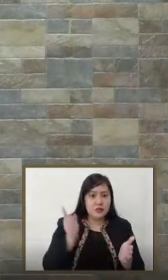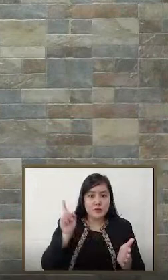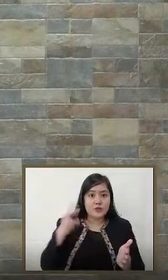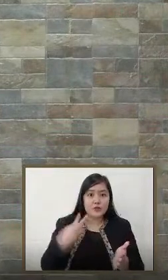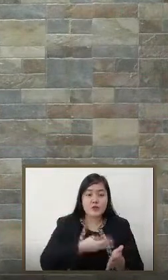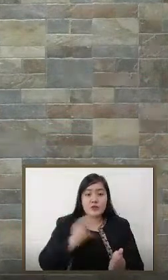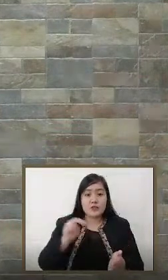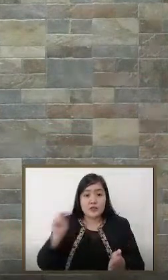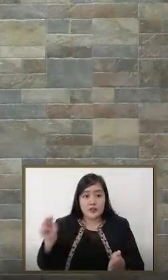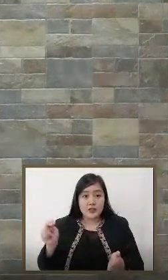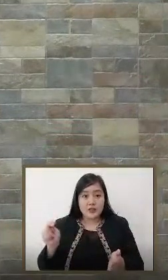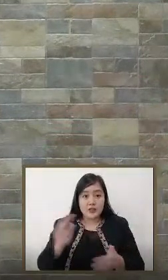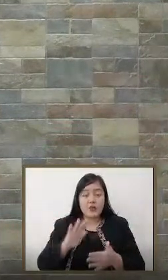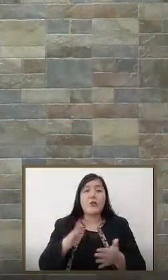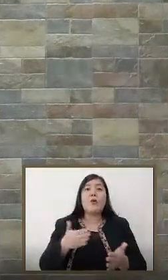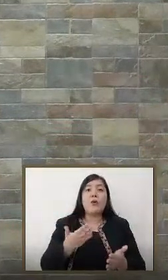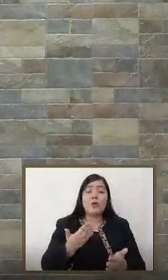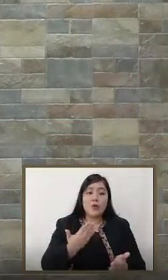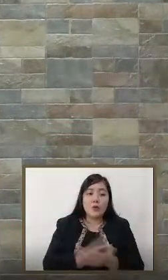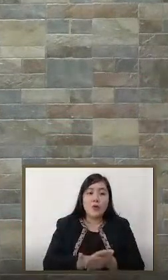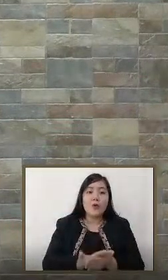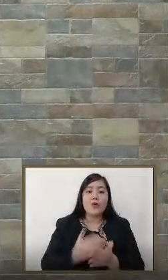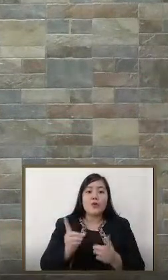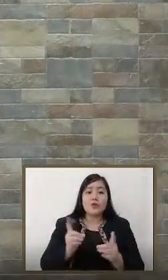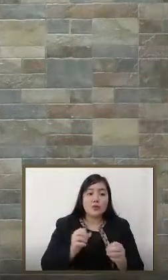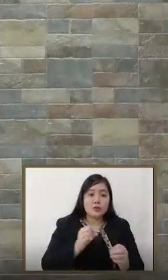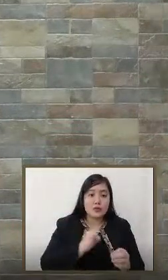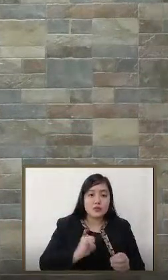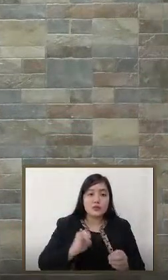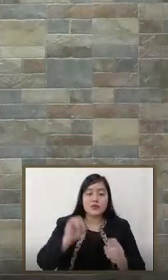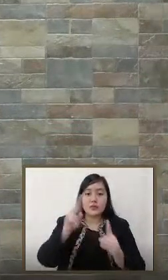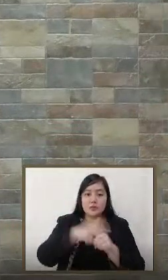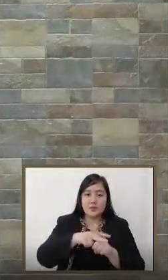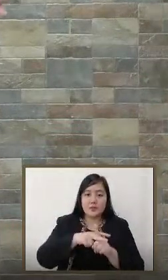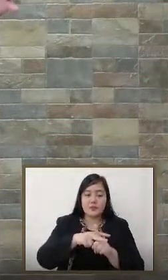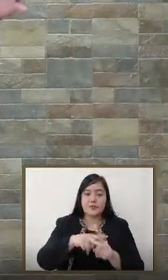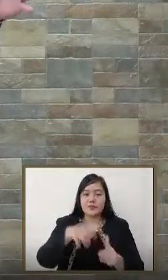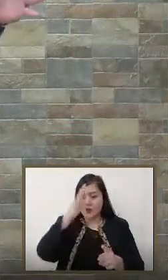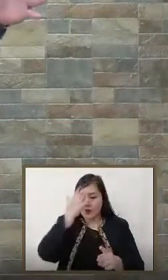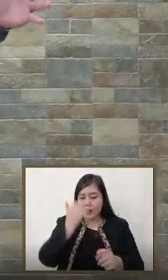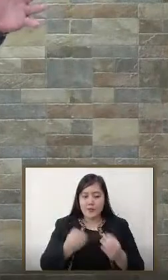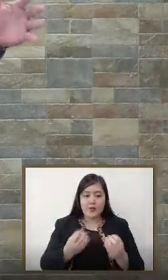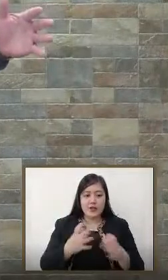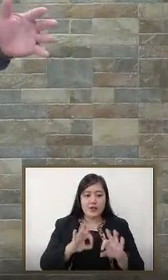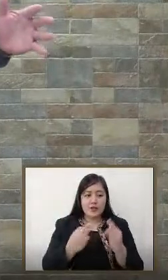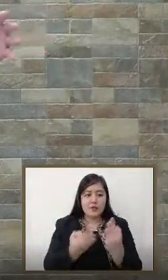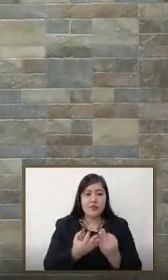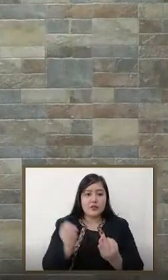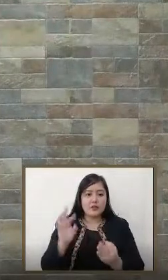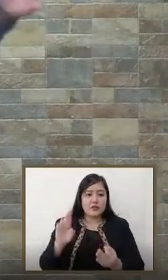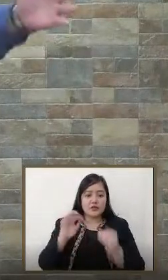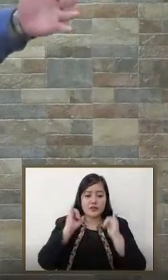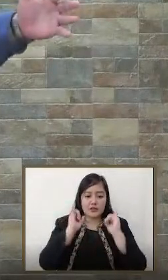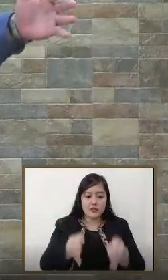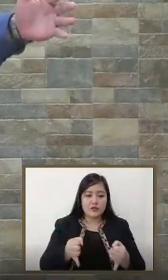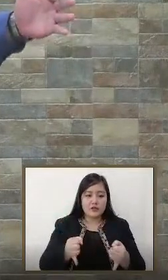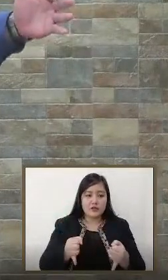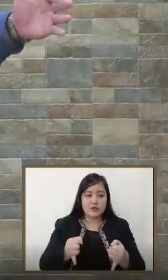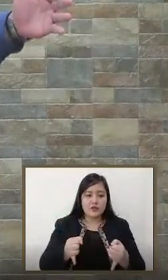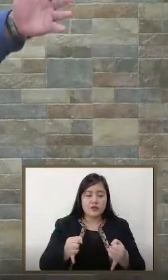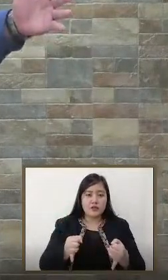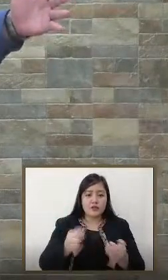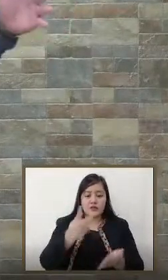Alam niyo ba mga patay kung bakit marami mga pamilya o bawat individuals na kung saan nawawala sa